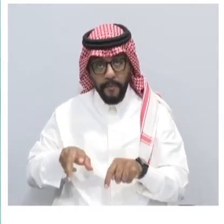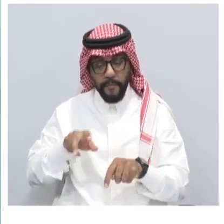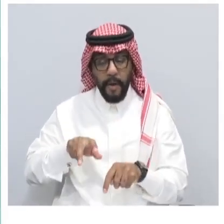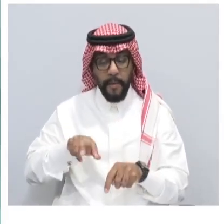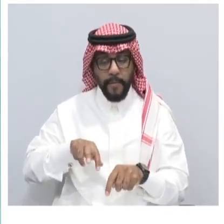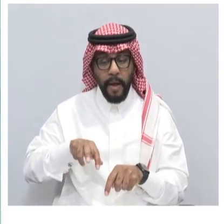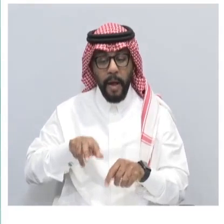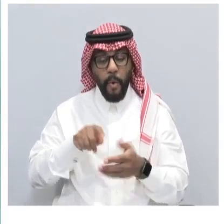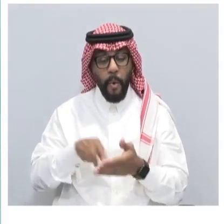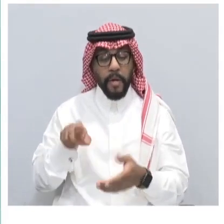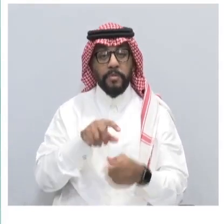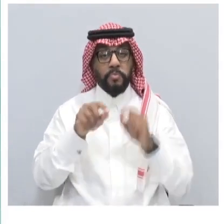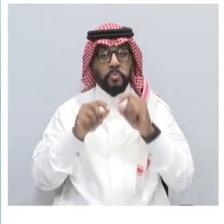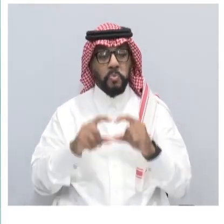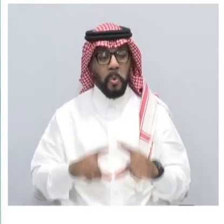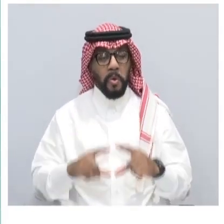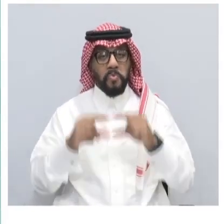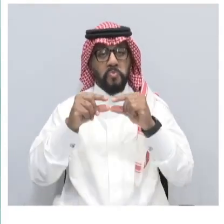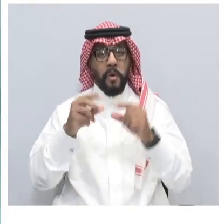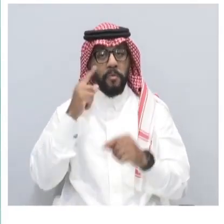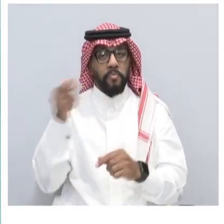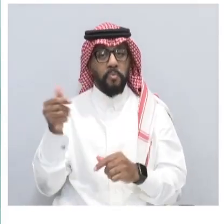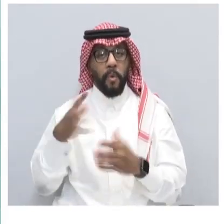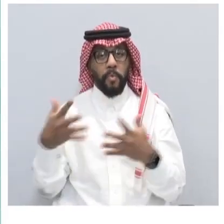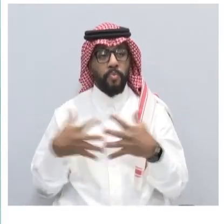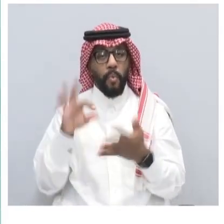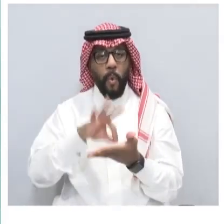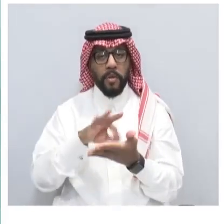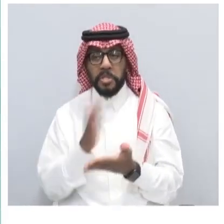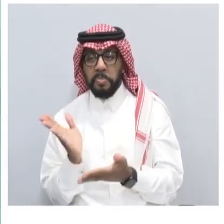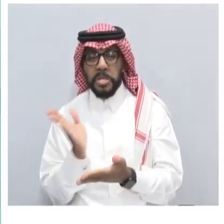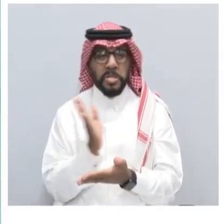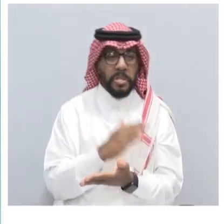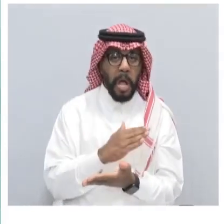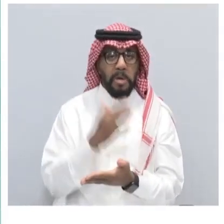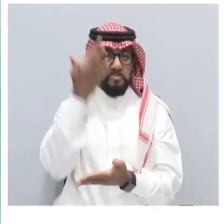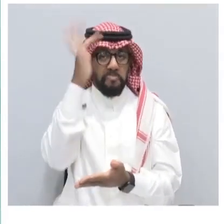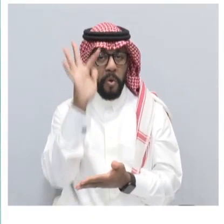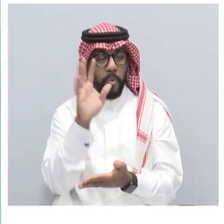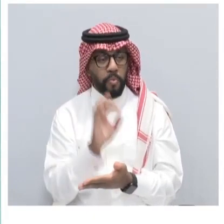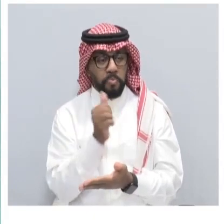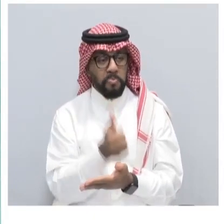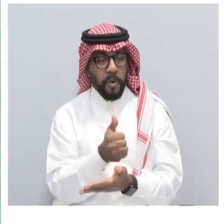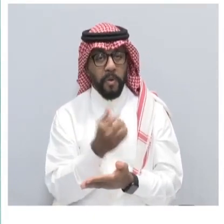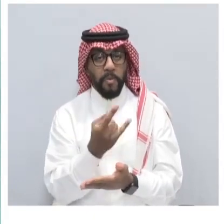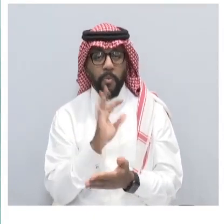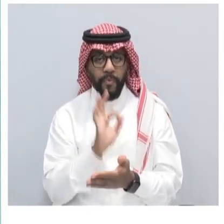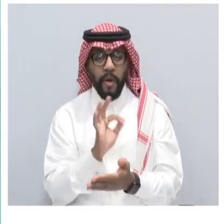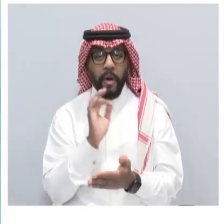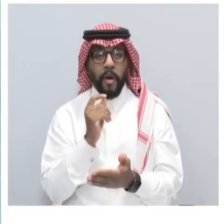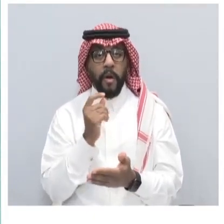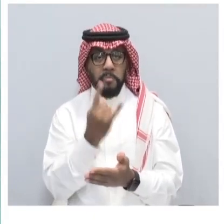هذا يكون التدريب من الطلاب على عمليه المحاذاه سواء توسيط او يمين او الى اليسار او ضبط شده